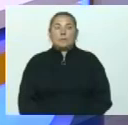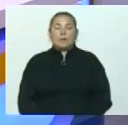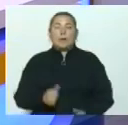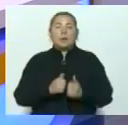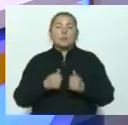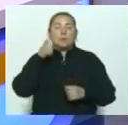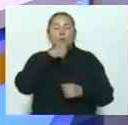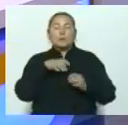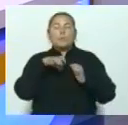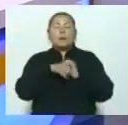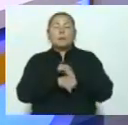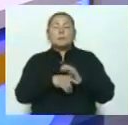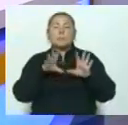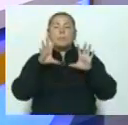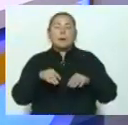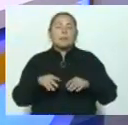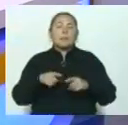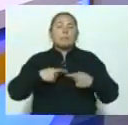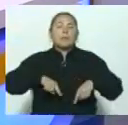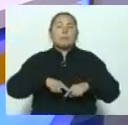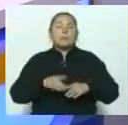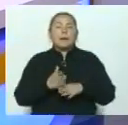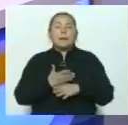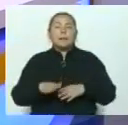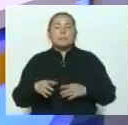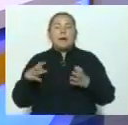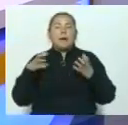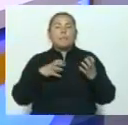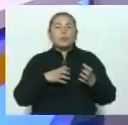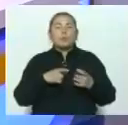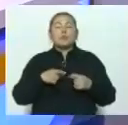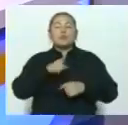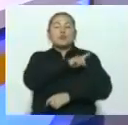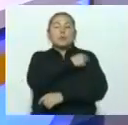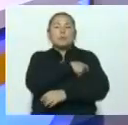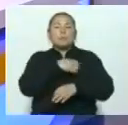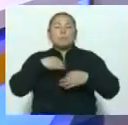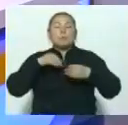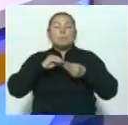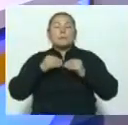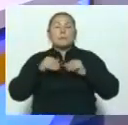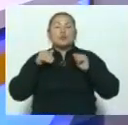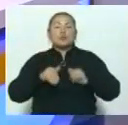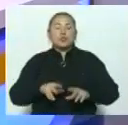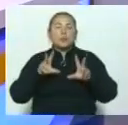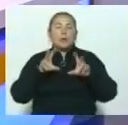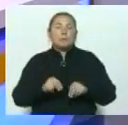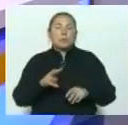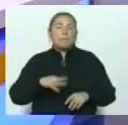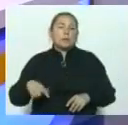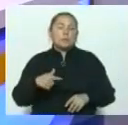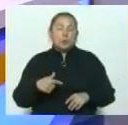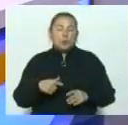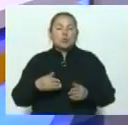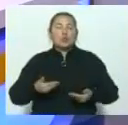Жыл соңына дейін Маңғыстау ауданында барлық елді мекендер арасына қатынайтын автобус пен жедел жәрдем көлігінің мәселесі шешіледі. Бұл облыс әкімінің Маңғыстау